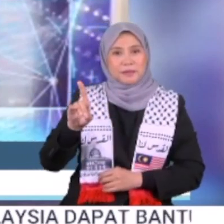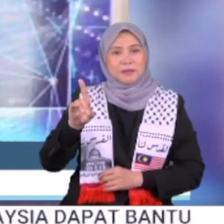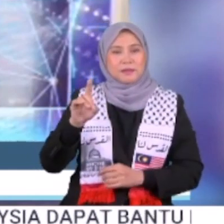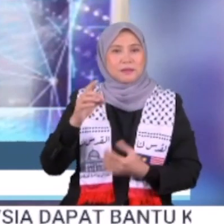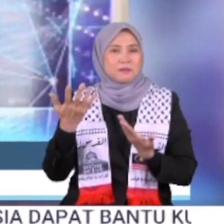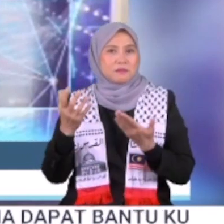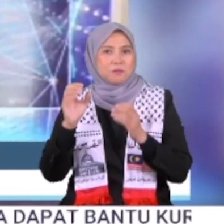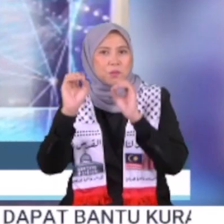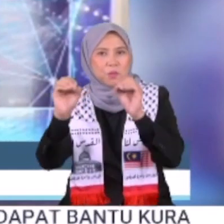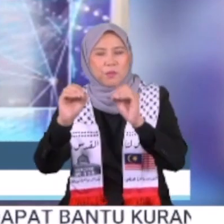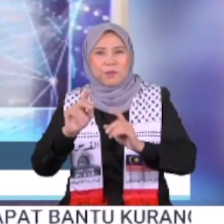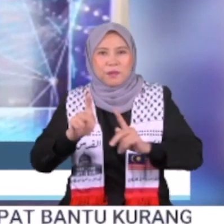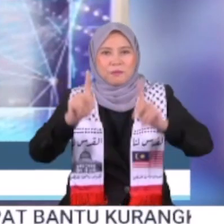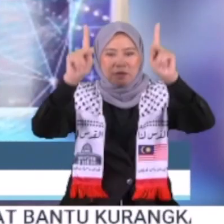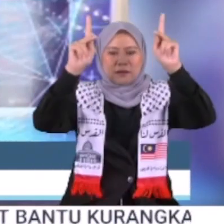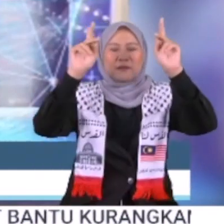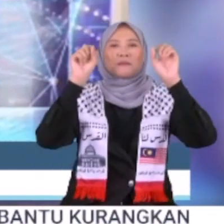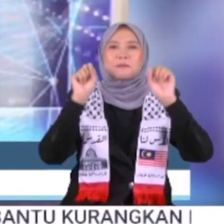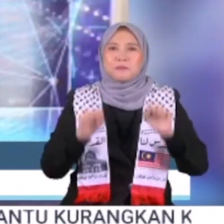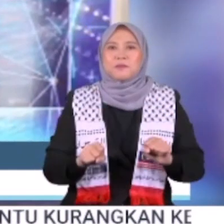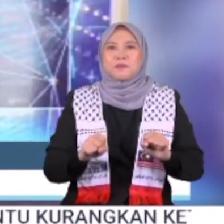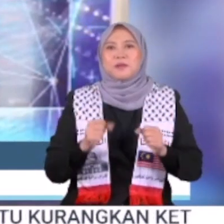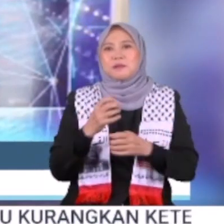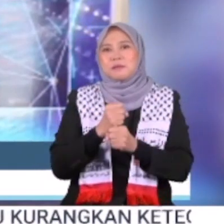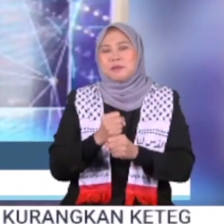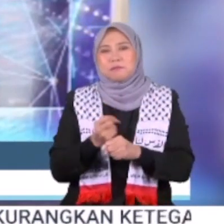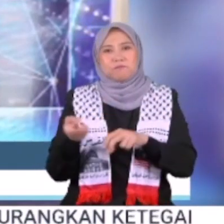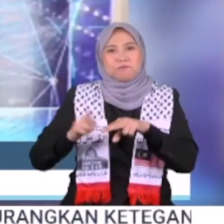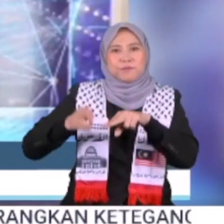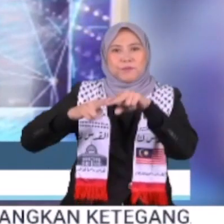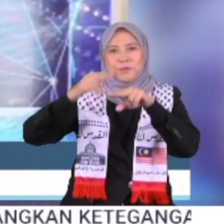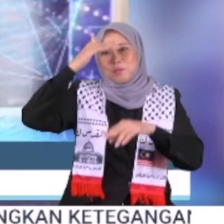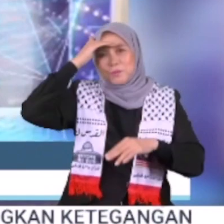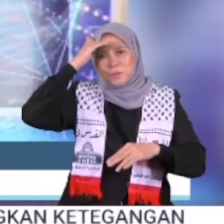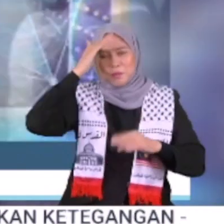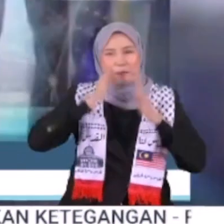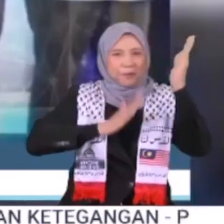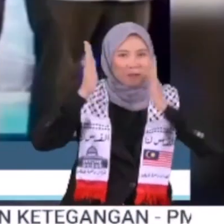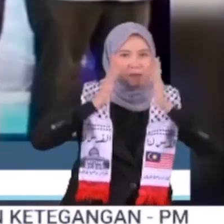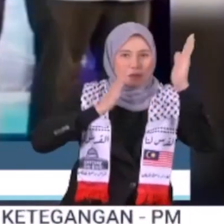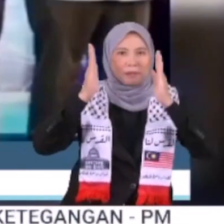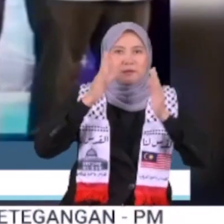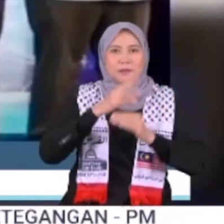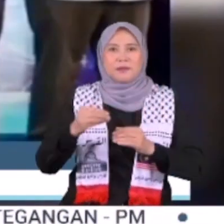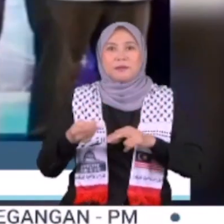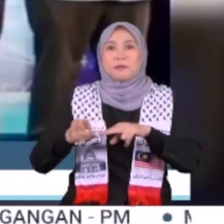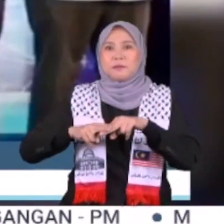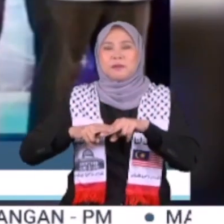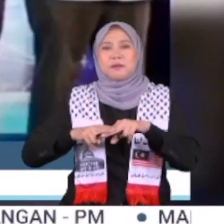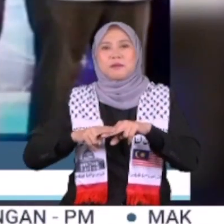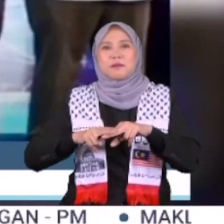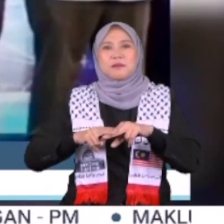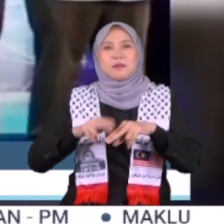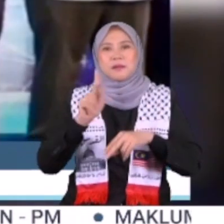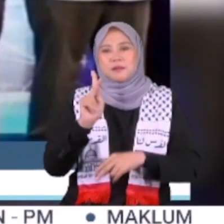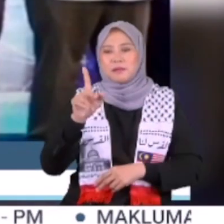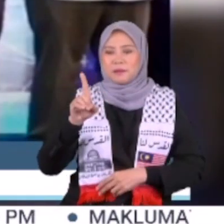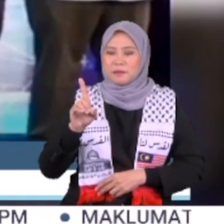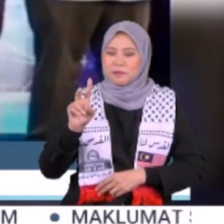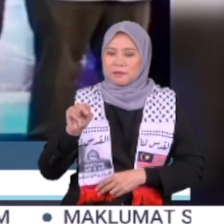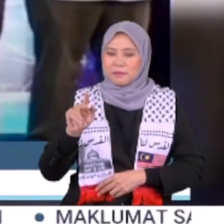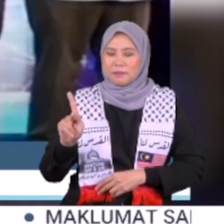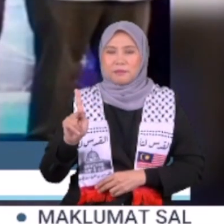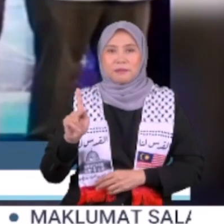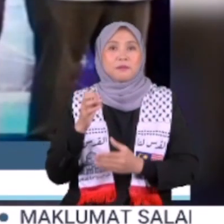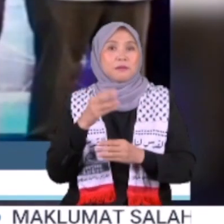CBD Sifar Karbon juga dapat menjadi kesan pengganda kepada Johor dan Malaysia, seterusnya meningkatkan kadar KDNK